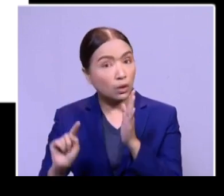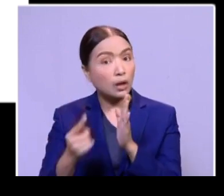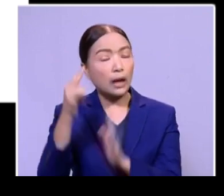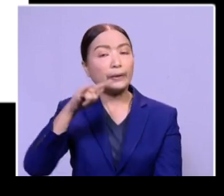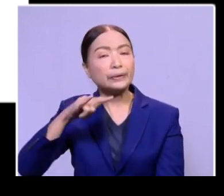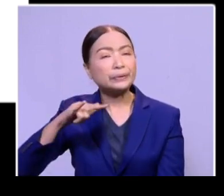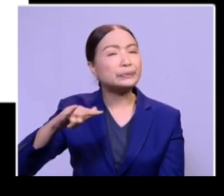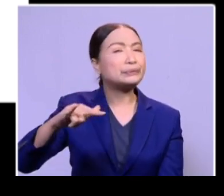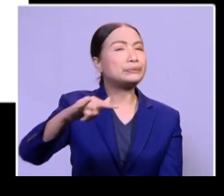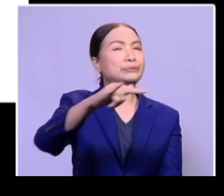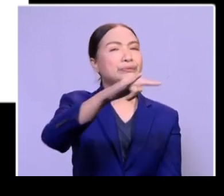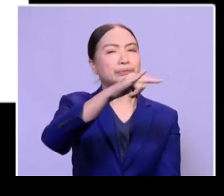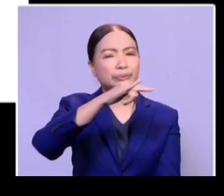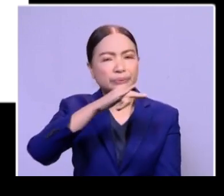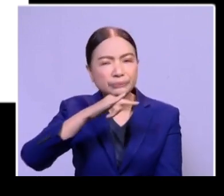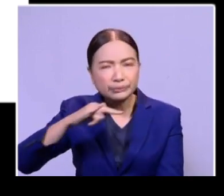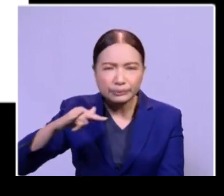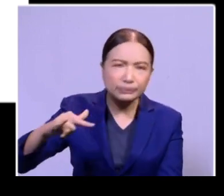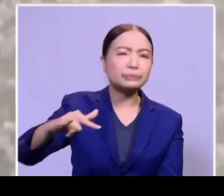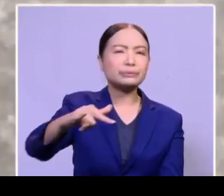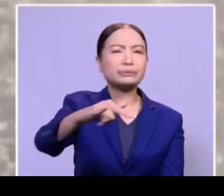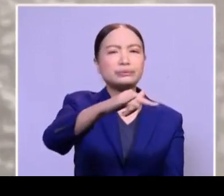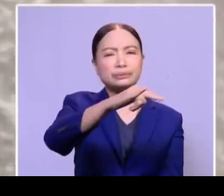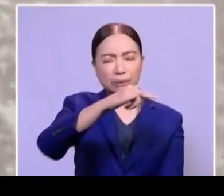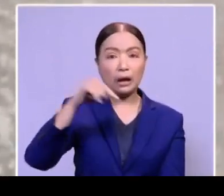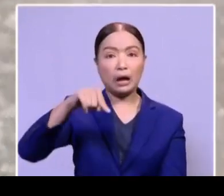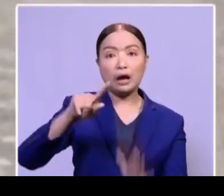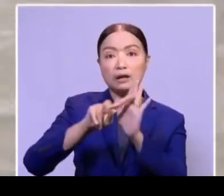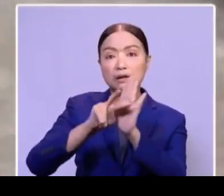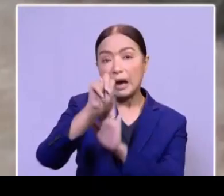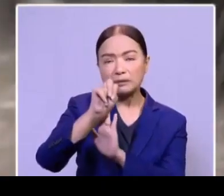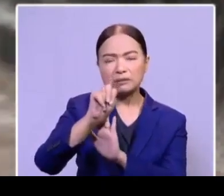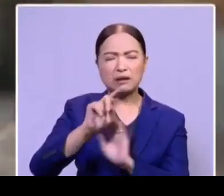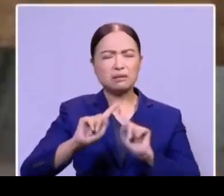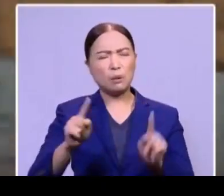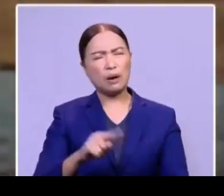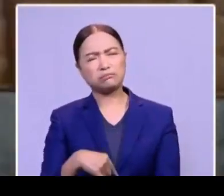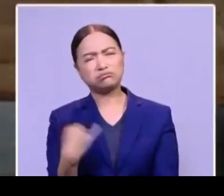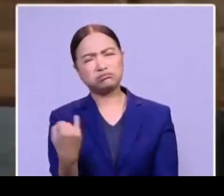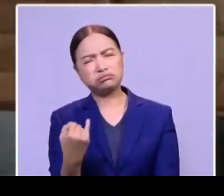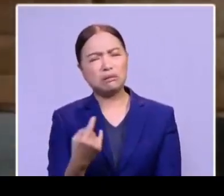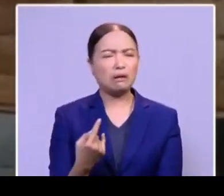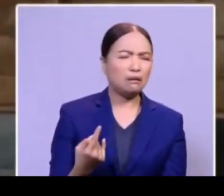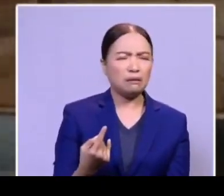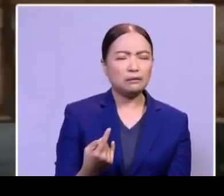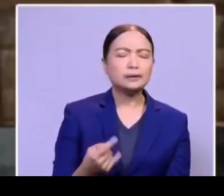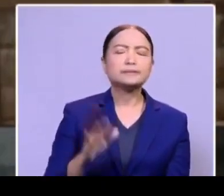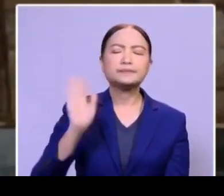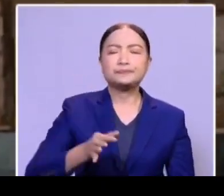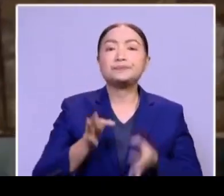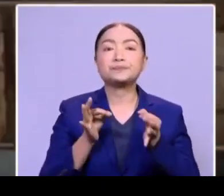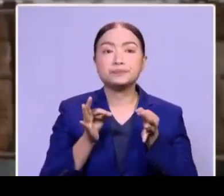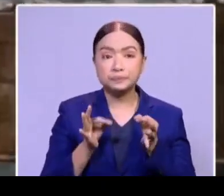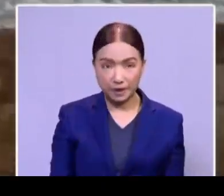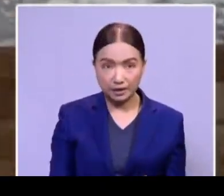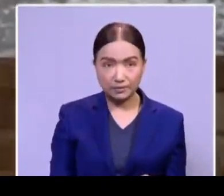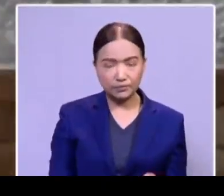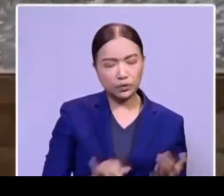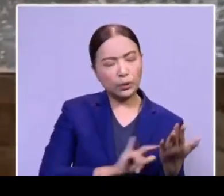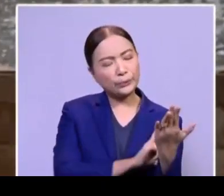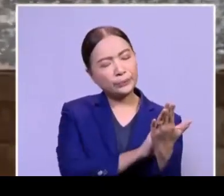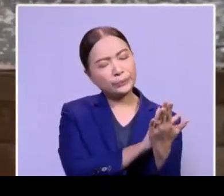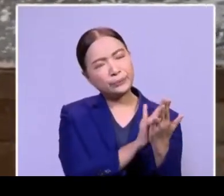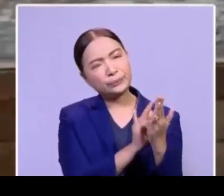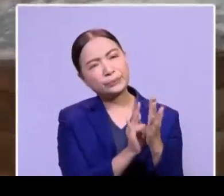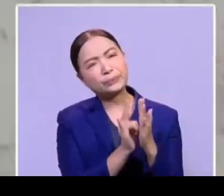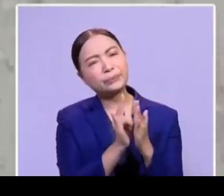อยู่เหนือจังหวัดน่านหนีออกจากพายุสักพักนึงแต่ว่าสถานการณ์มันไม่ดีขึ้นนะคะดังนั้นก็เลยตัดสินใจบินไปลงที่จัง